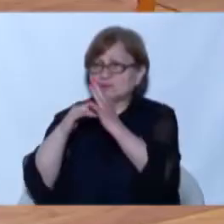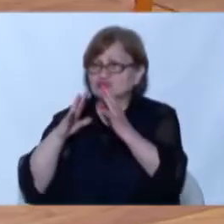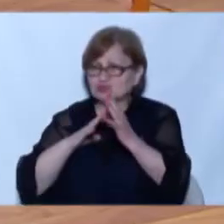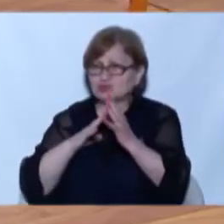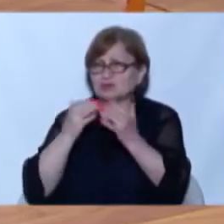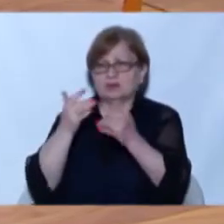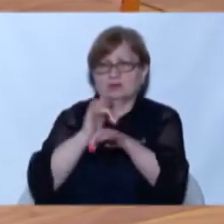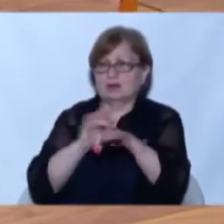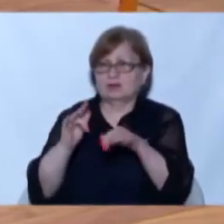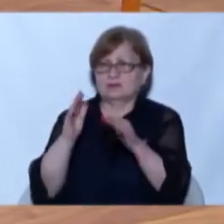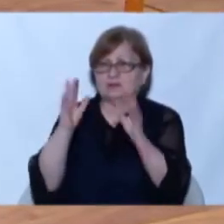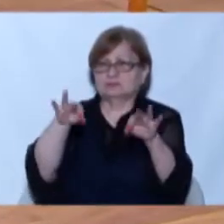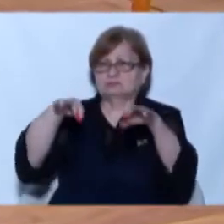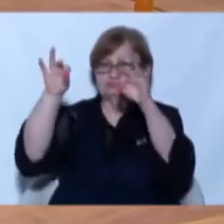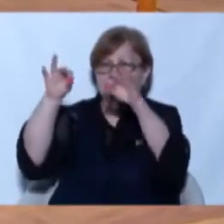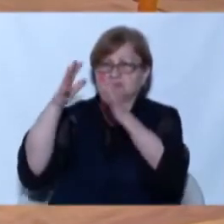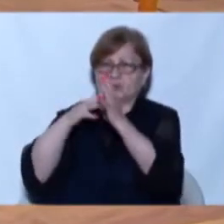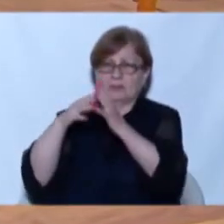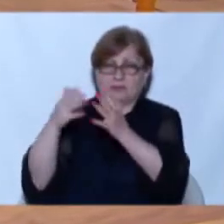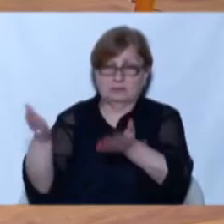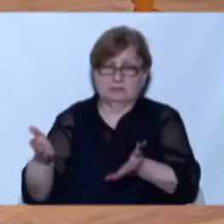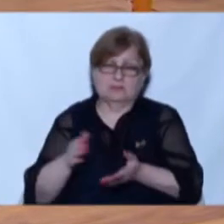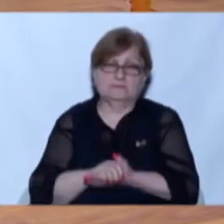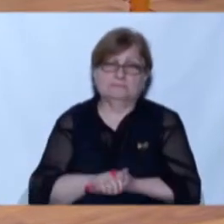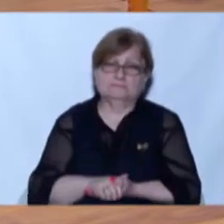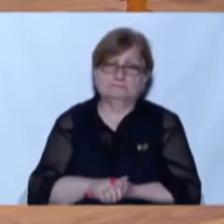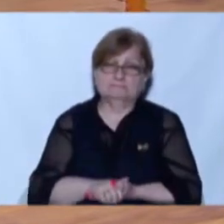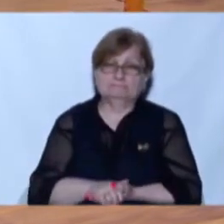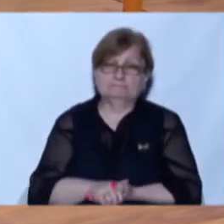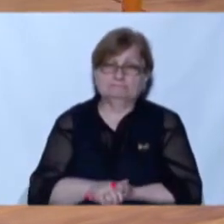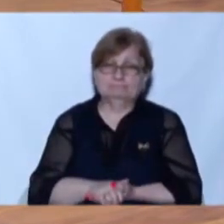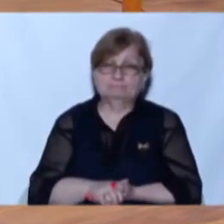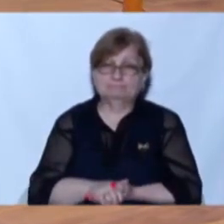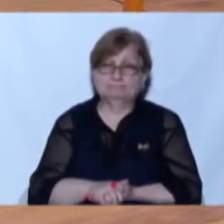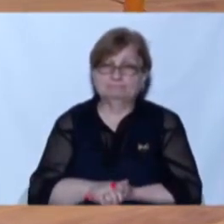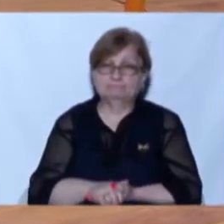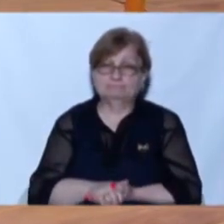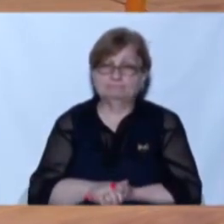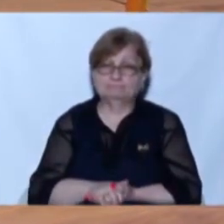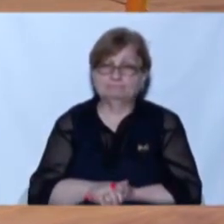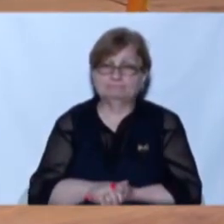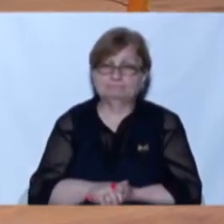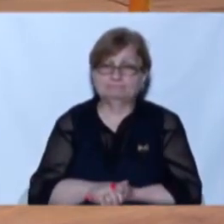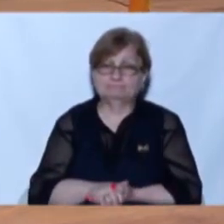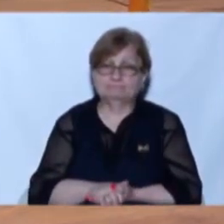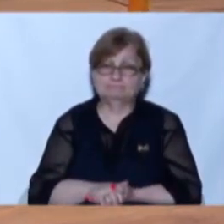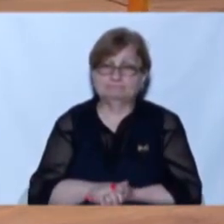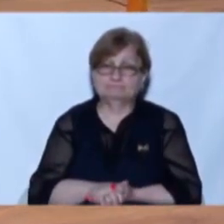გამოვტოვებ ვრცელ ტექსტს მოთხრობიდან და გეტყვით, რომ